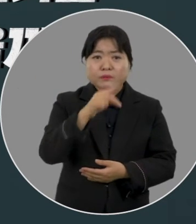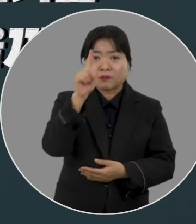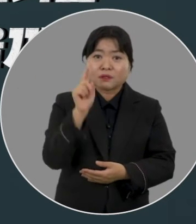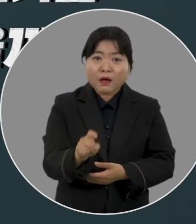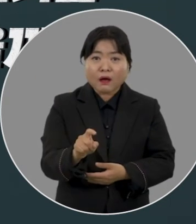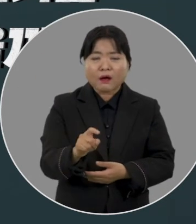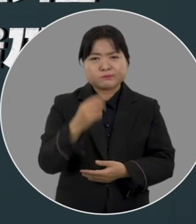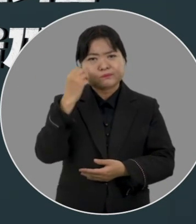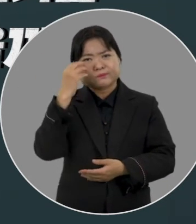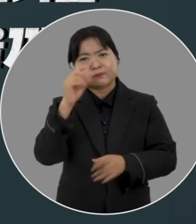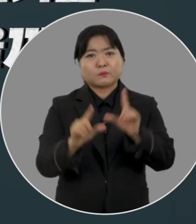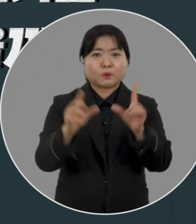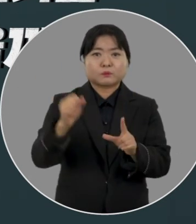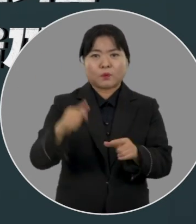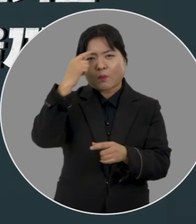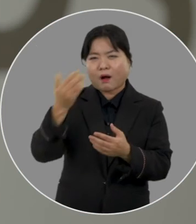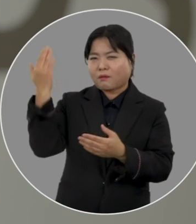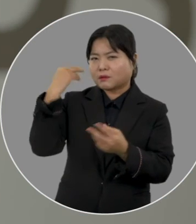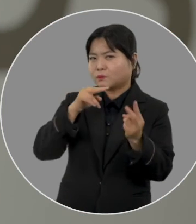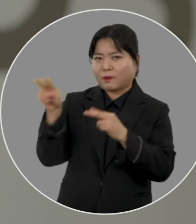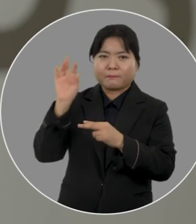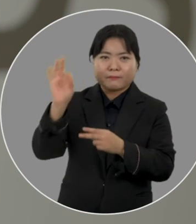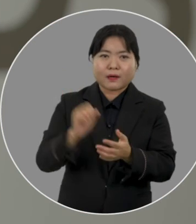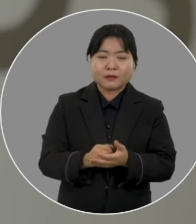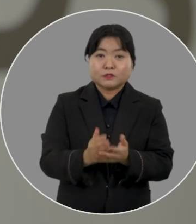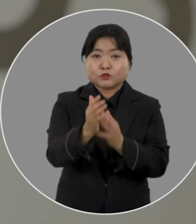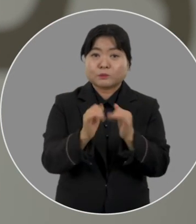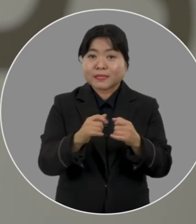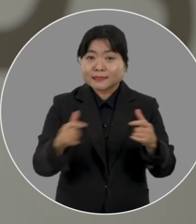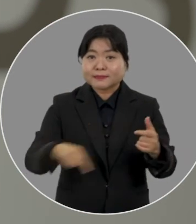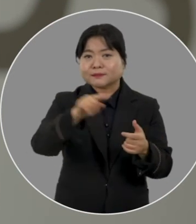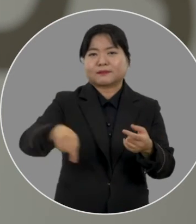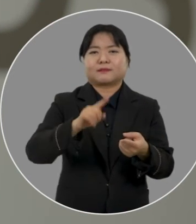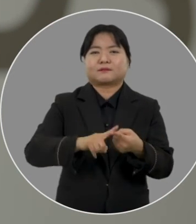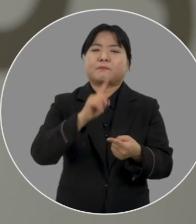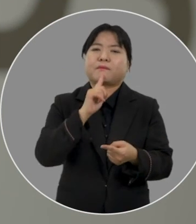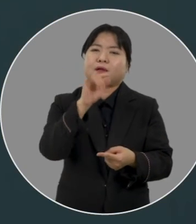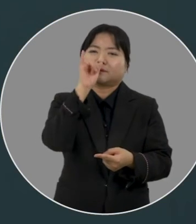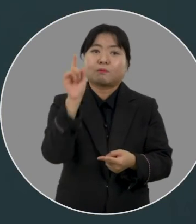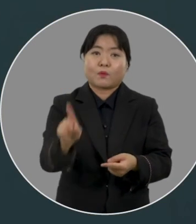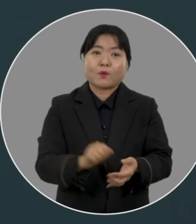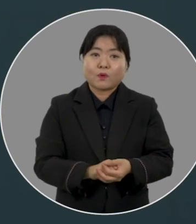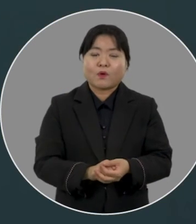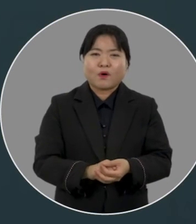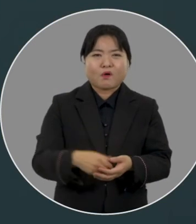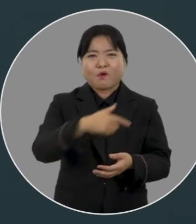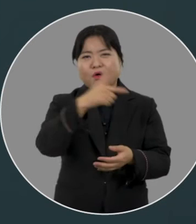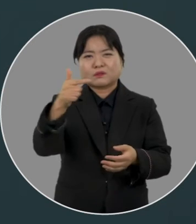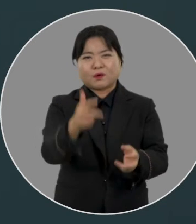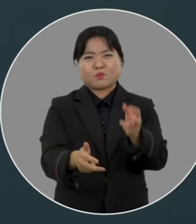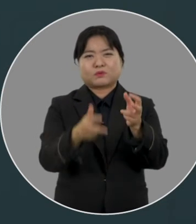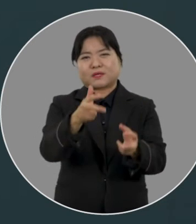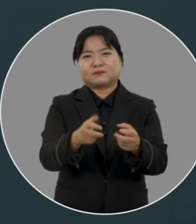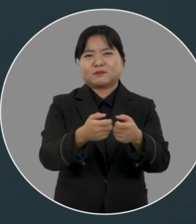의아한 모습으로 과거를 돌아보게 되는데, 전문가들은 거기에 대해서 이렇게 답변을 하죠. 거대한